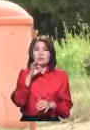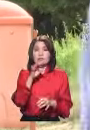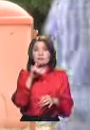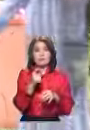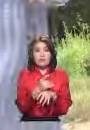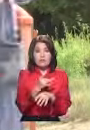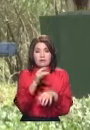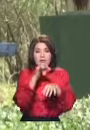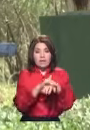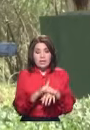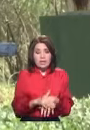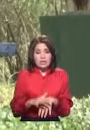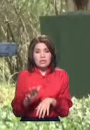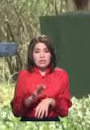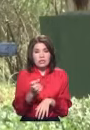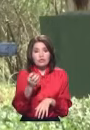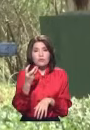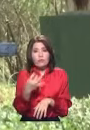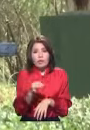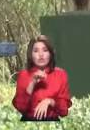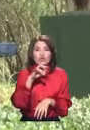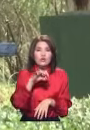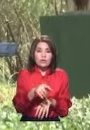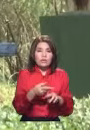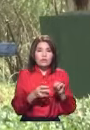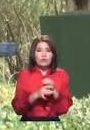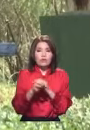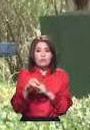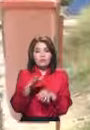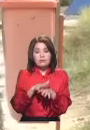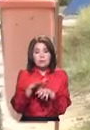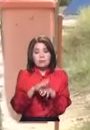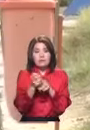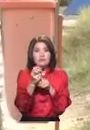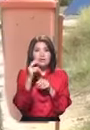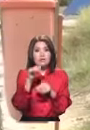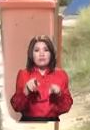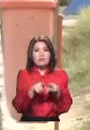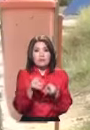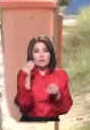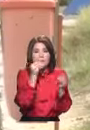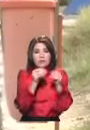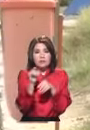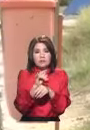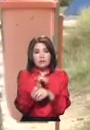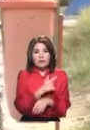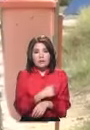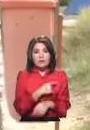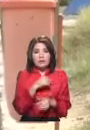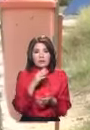первый подобный факт в регионе. В мае и июне этого года антикоррупционной службой выявлено 12 таких поддельных дипломов учителей.